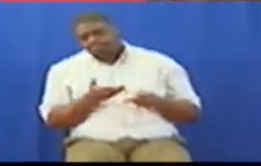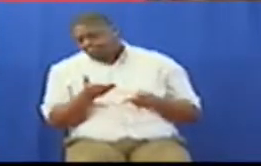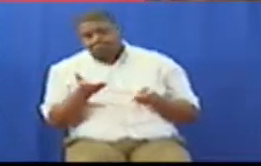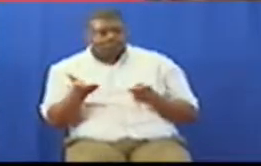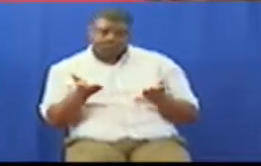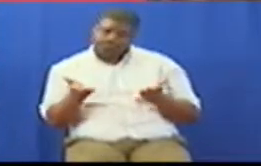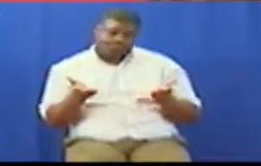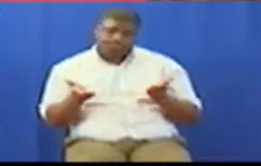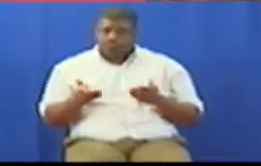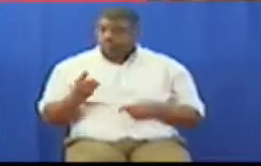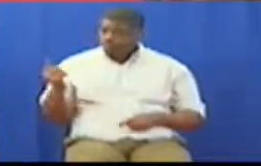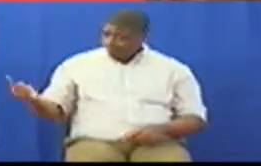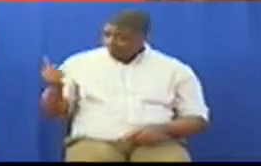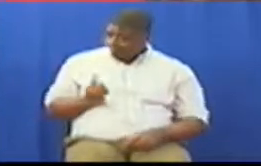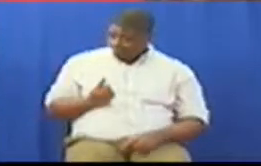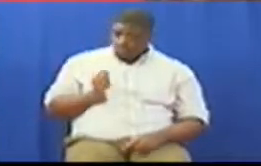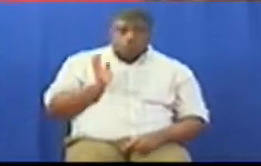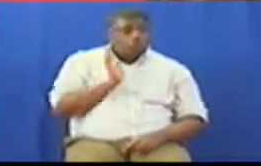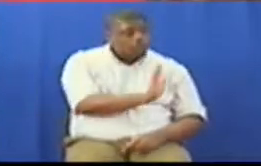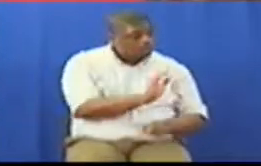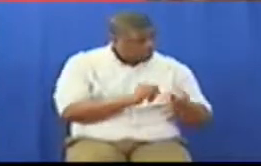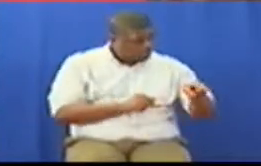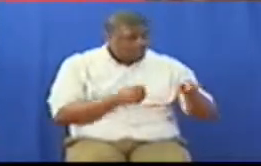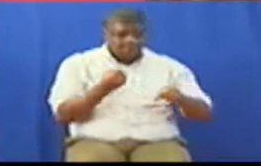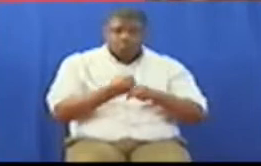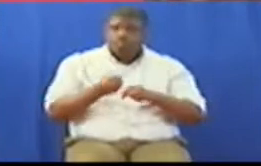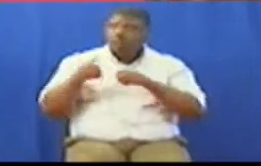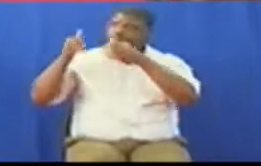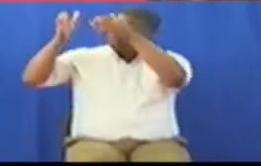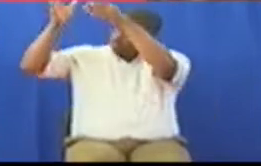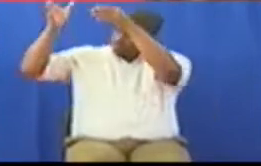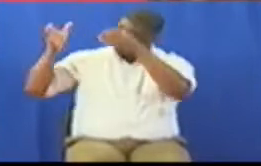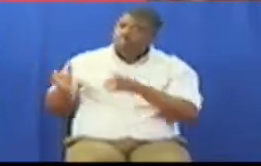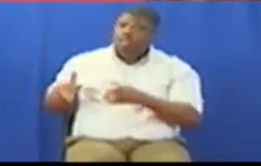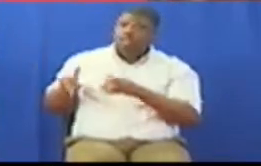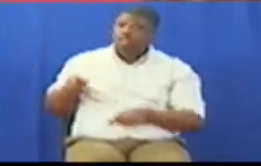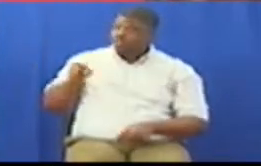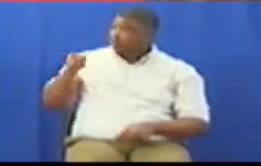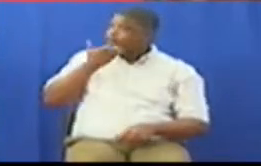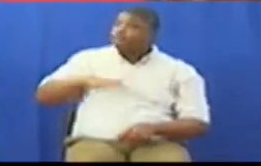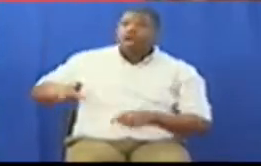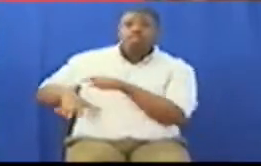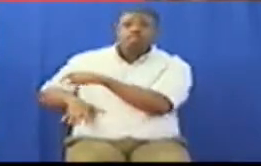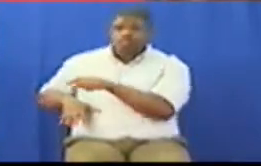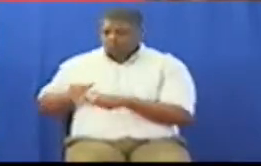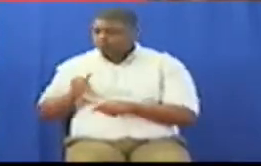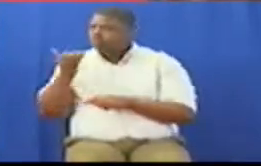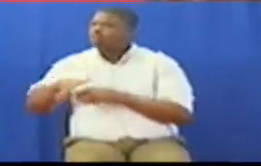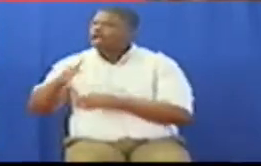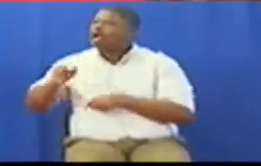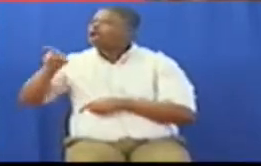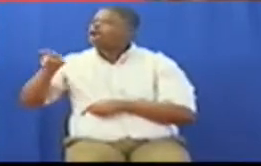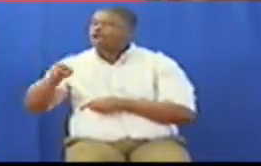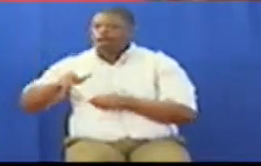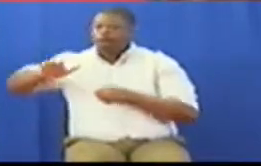kuja kwake kulifanya tenki kubwa ambalo linajengwa pale Muheza la lita 700 liweze